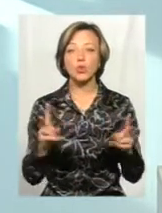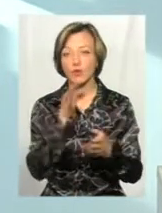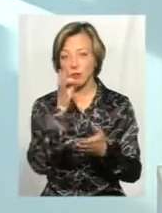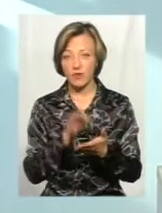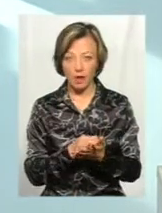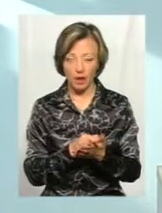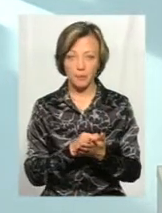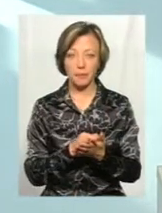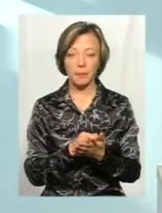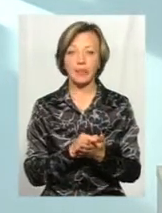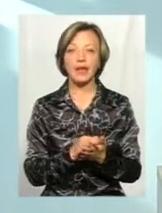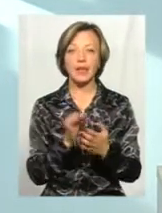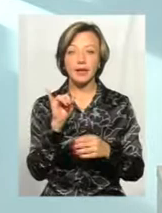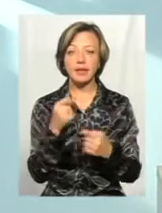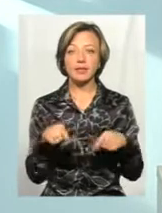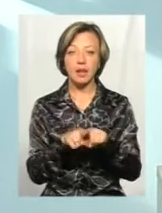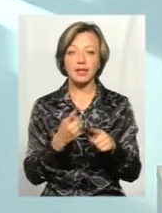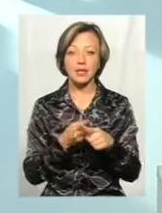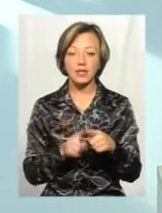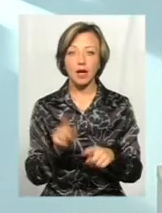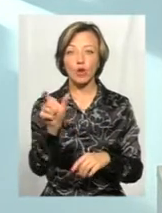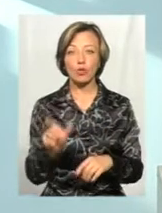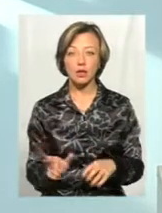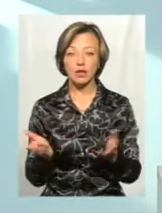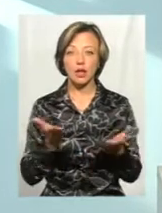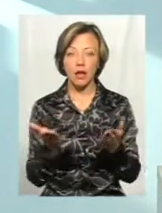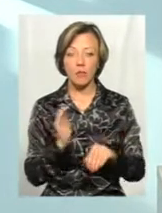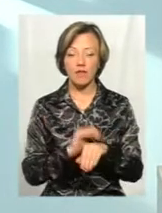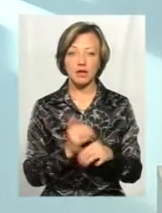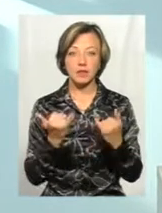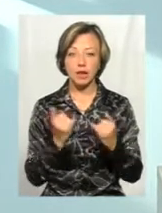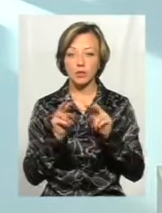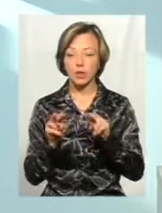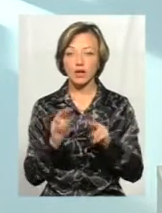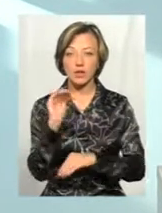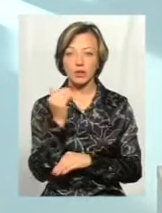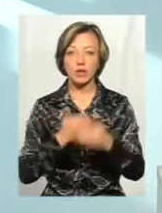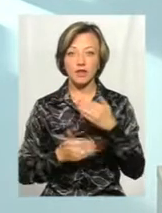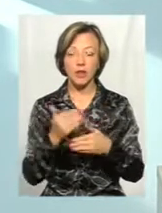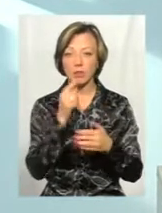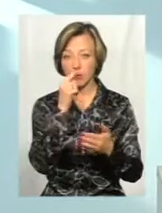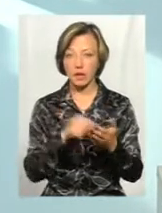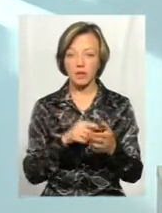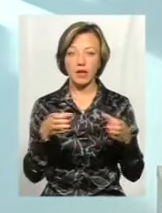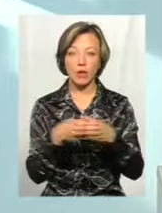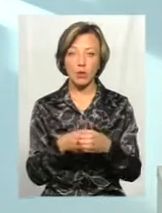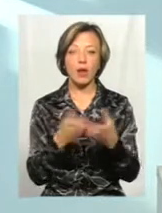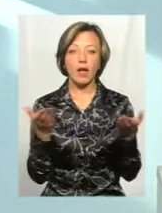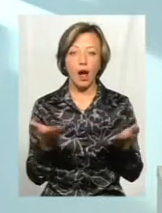повинен відповідати. І так як ця людина, яка по факту зараз доглядає дитину-інваліда, вона підпадає під категорію,